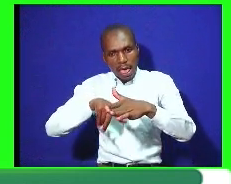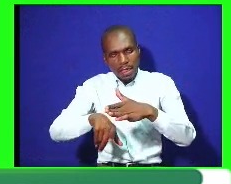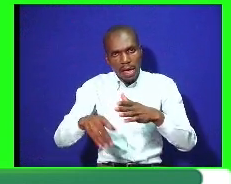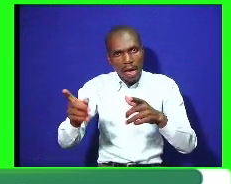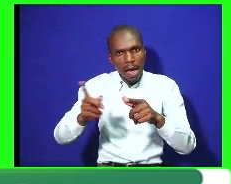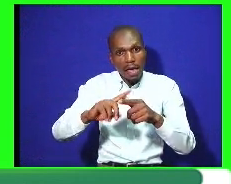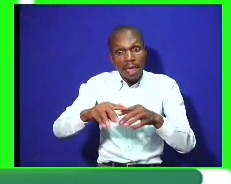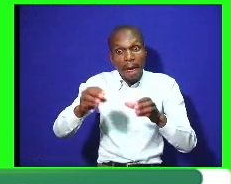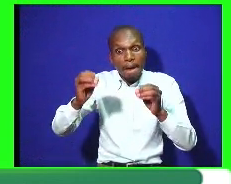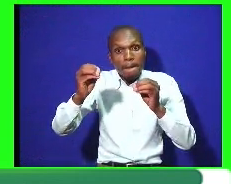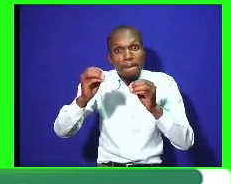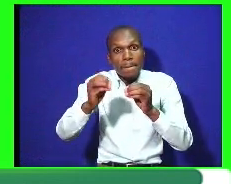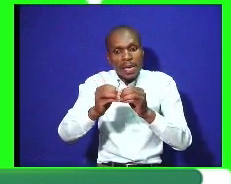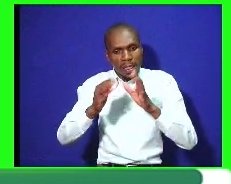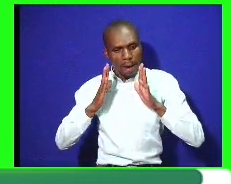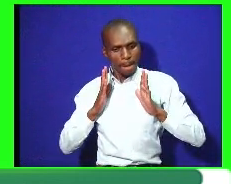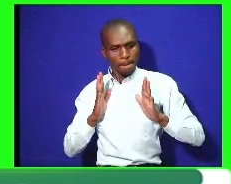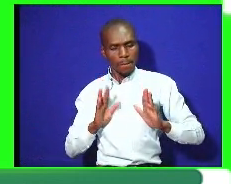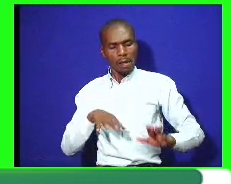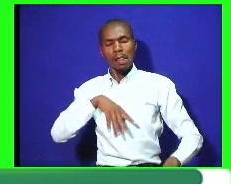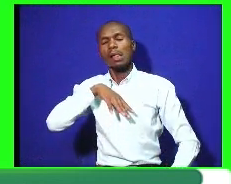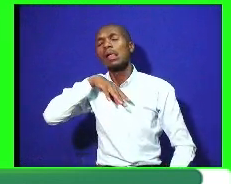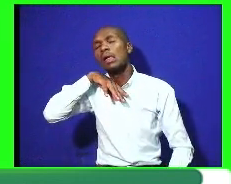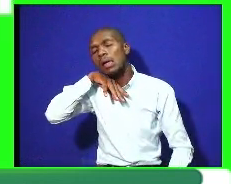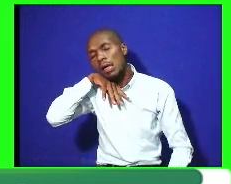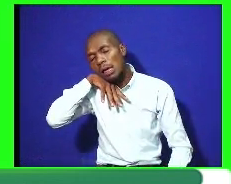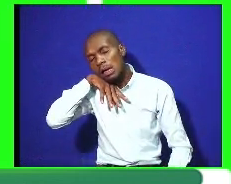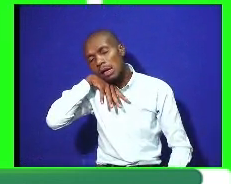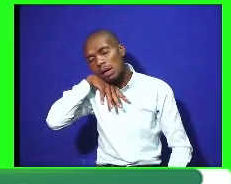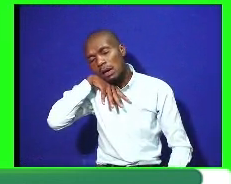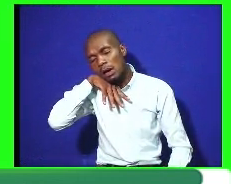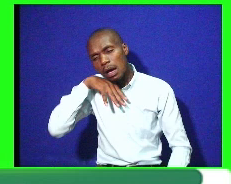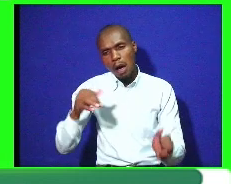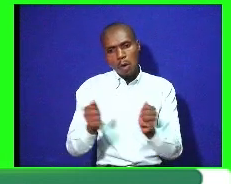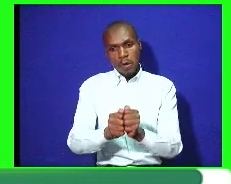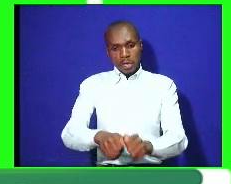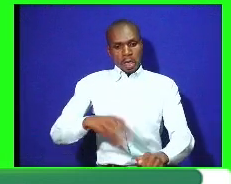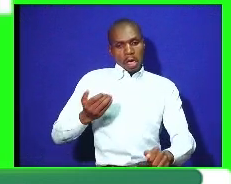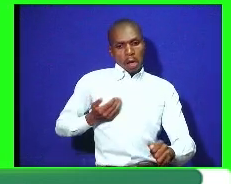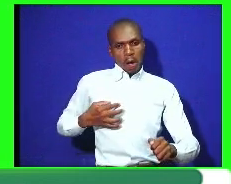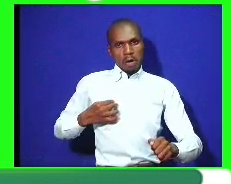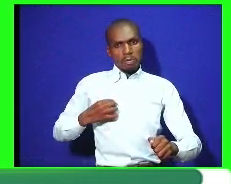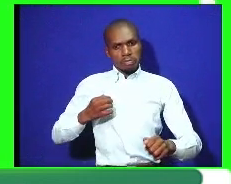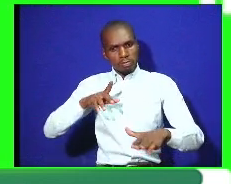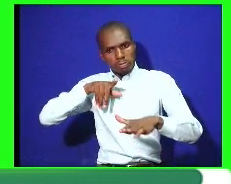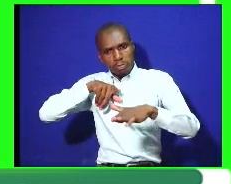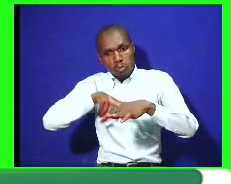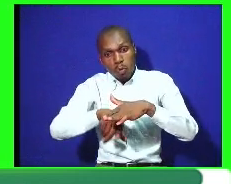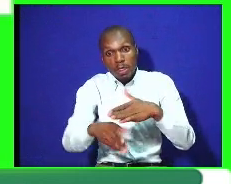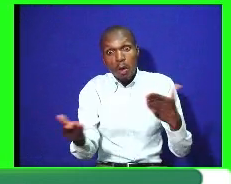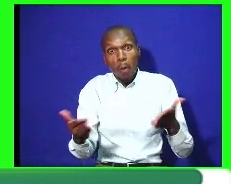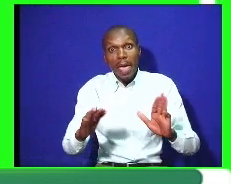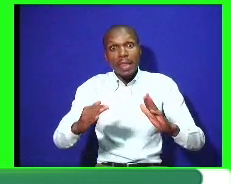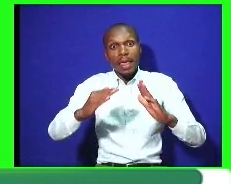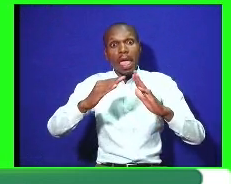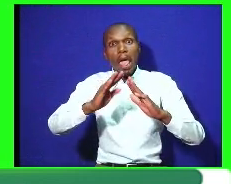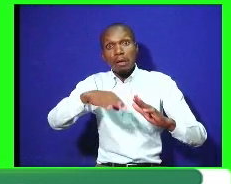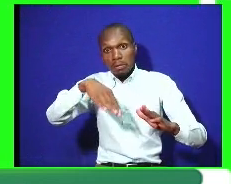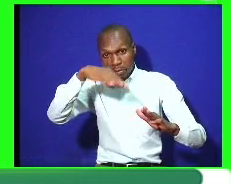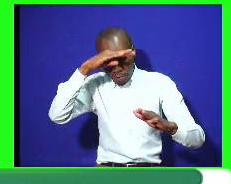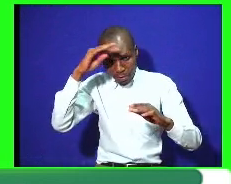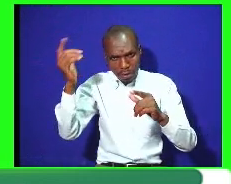mtu amejinyonga na kama amejinyonga na shati lake kwa gate ya kuingia kwa lodging. Kwa msao